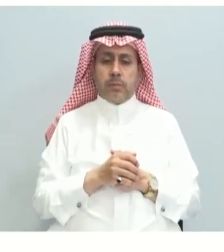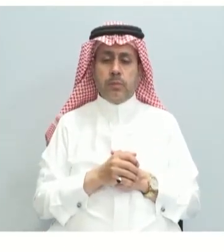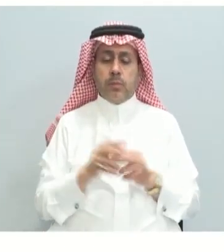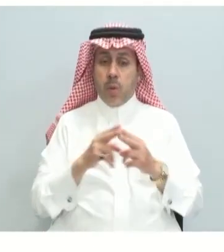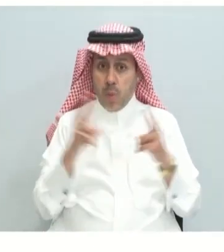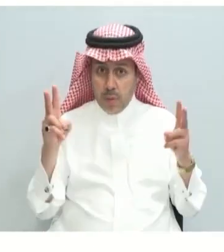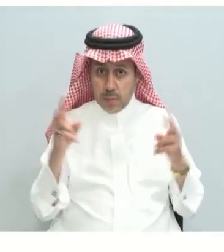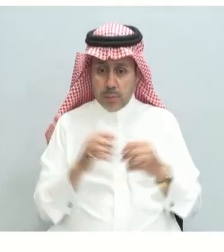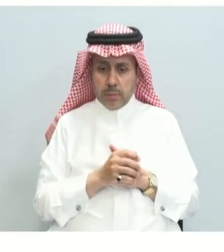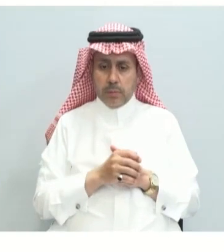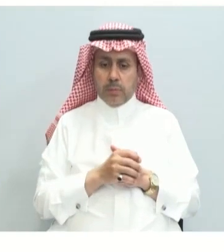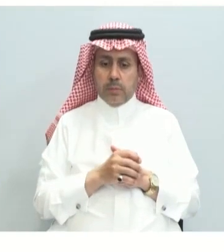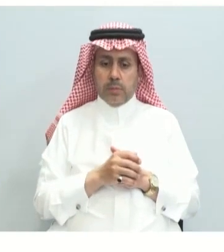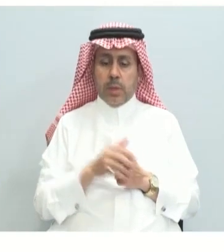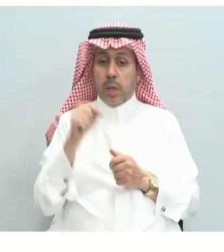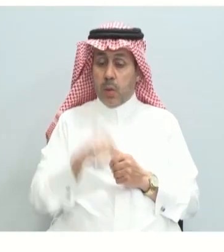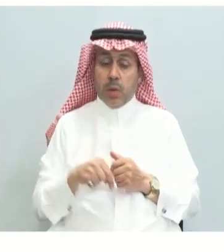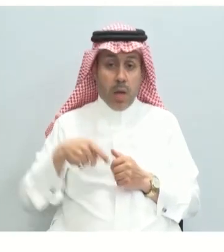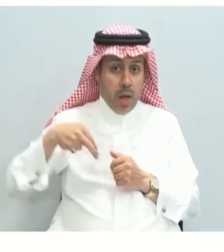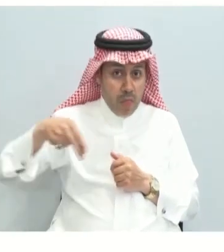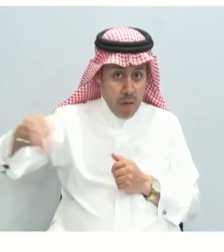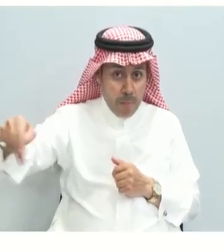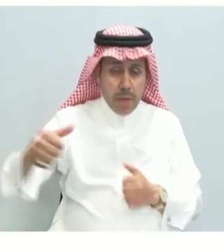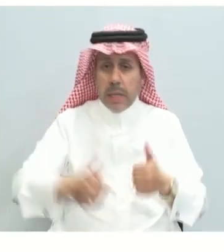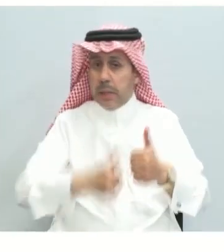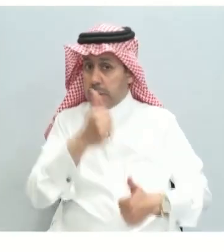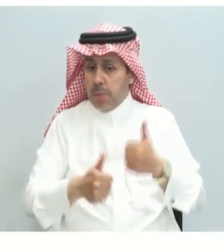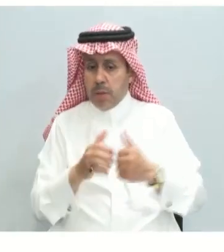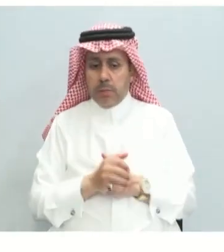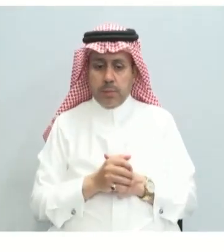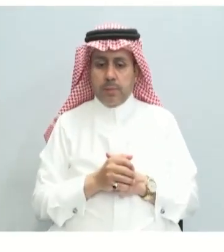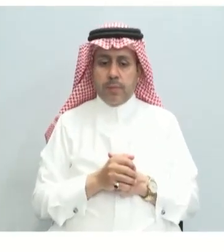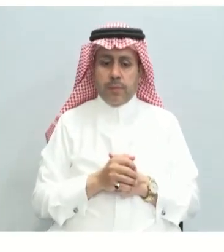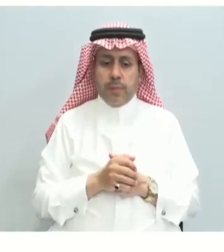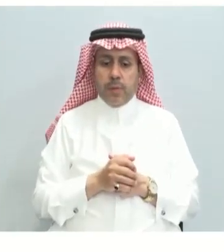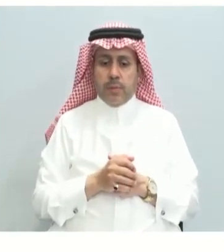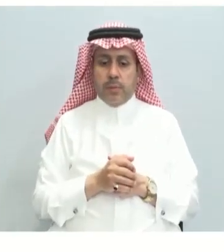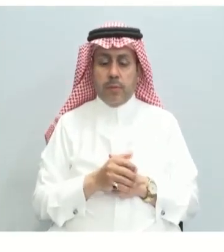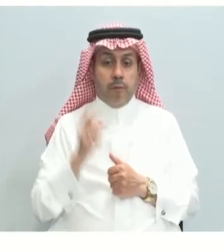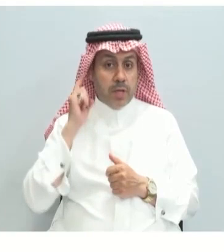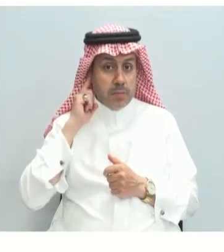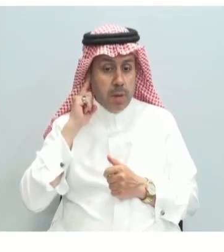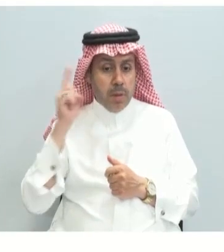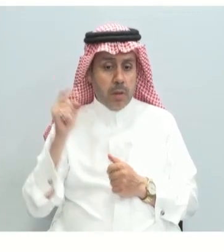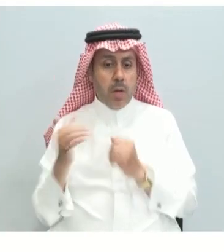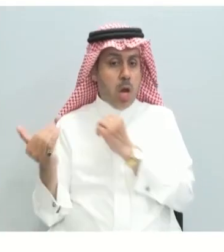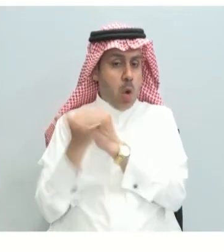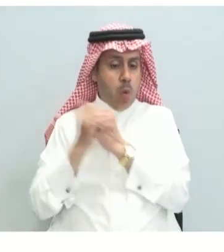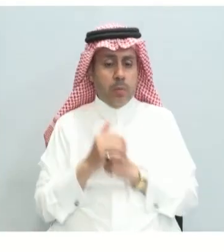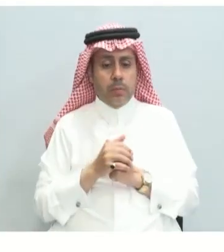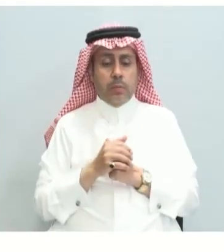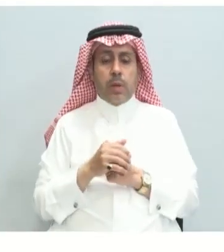واضح؟ أن يكون ذاهبا لاختبار من أي نوع من الاختبارات فيسمع من يقول